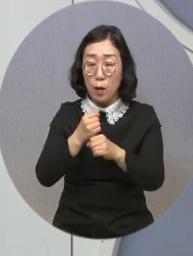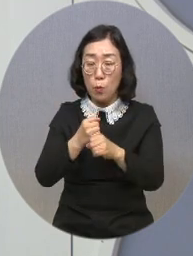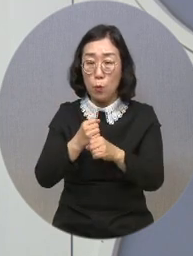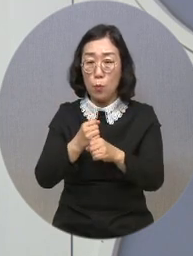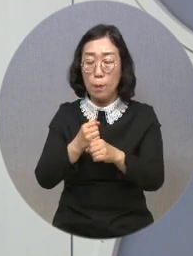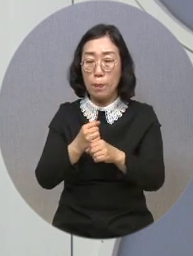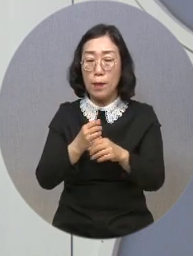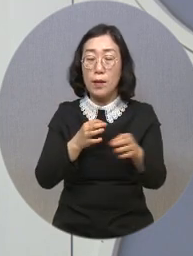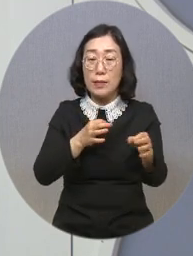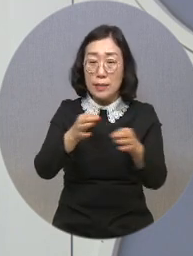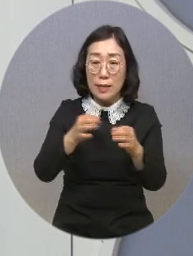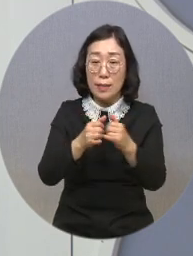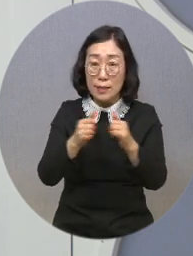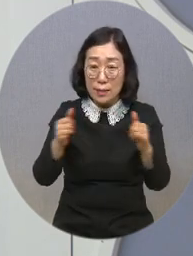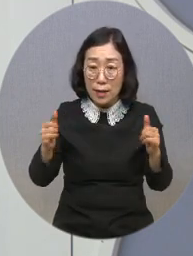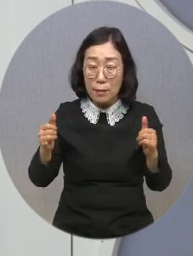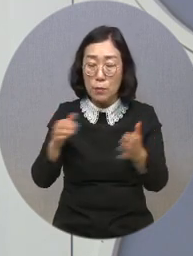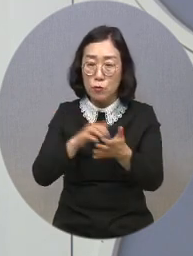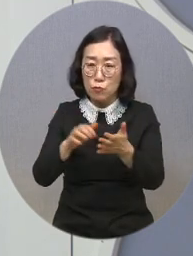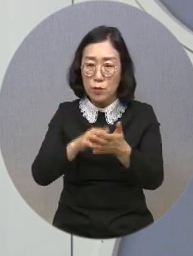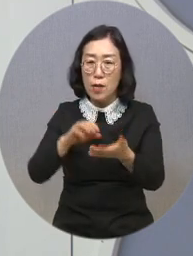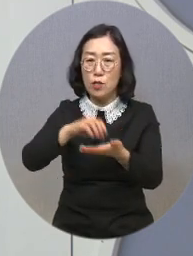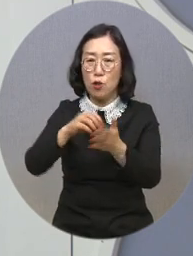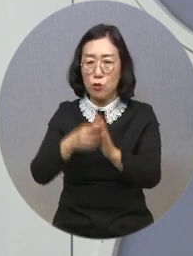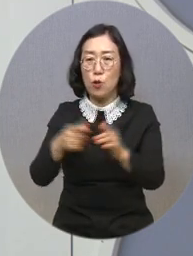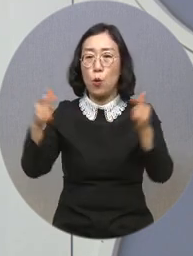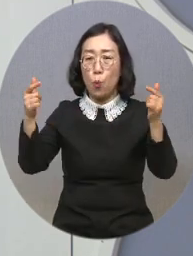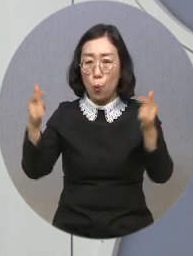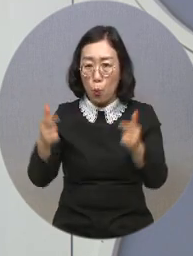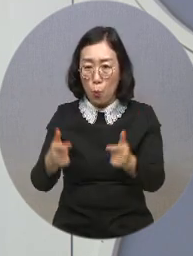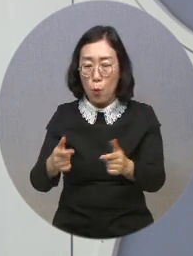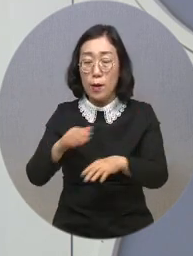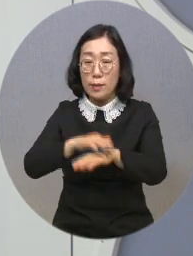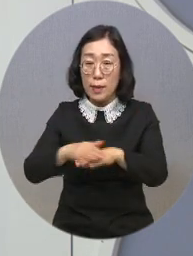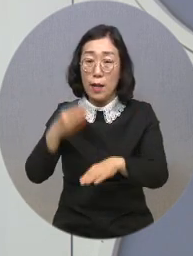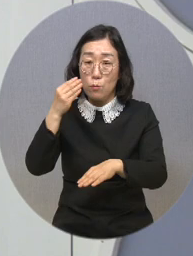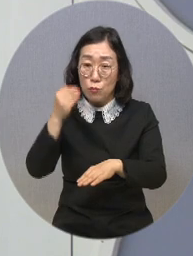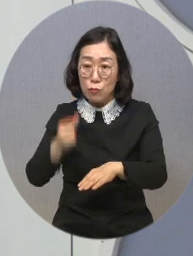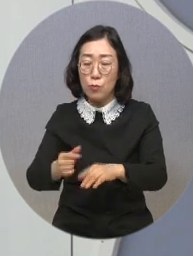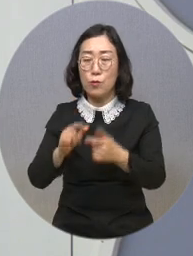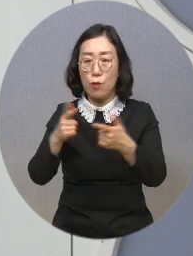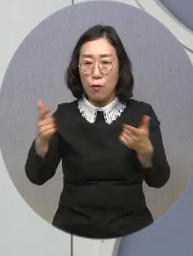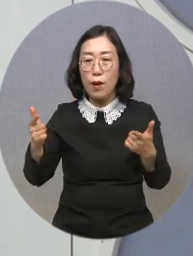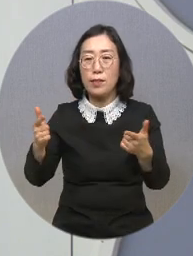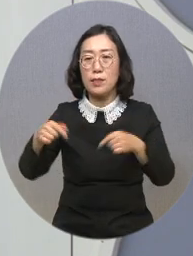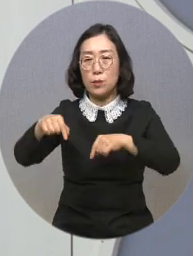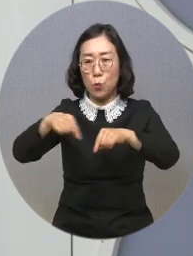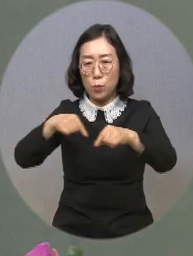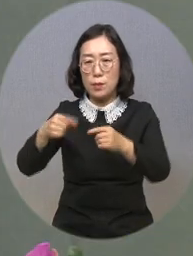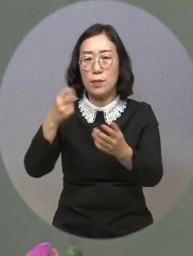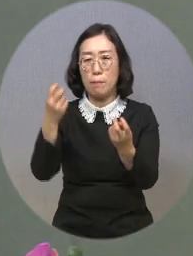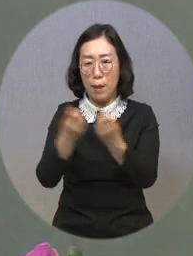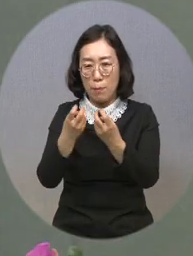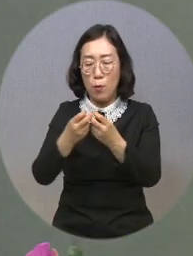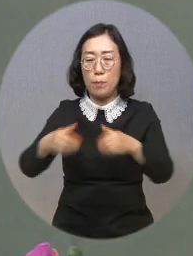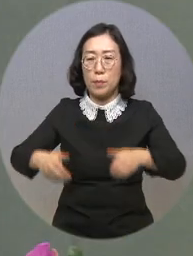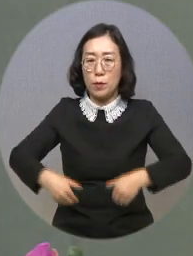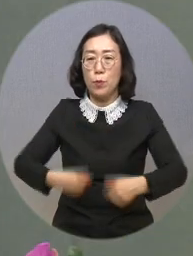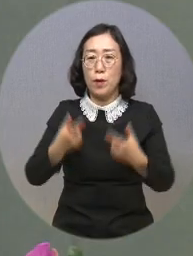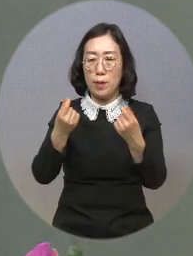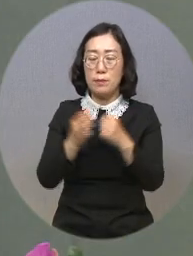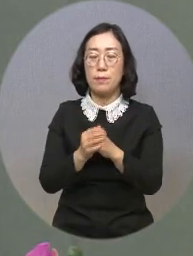자영업자의 수를 좀 줄이고 경쟁력을 높이는 여러 가지 종합적인 정책이 필요할 것 같습니다.